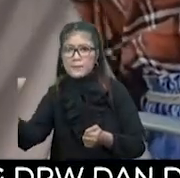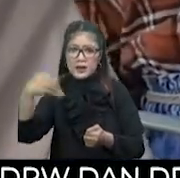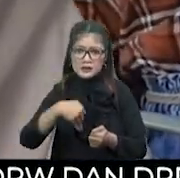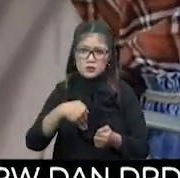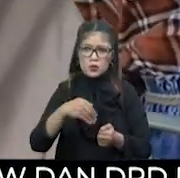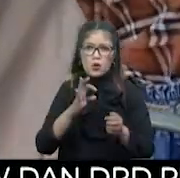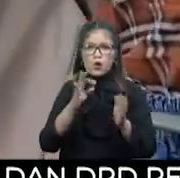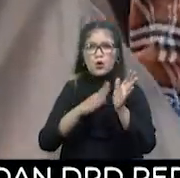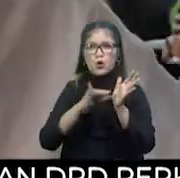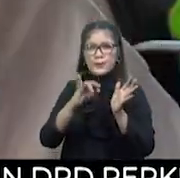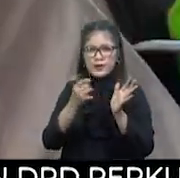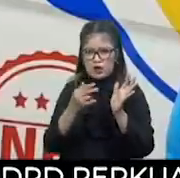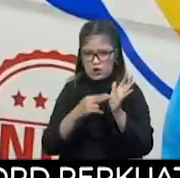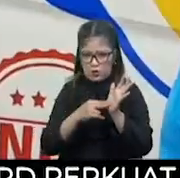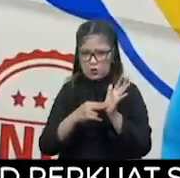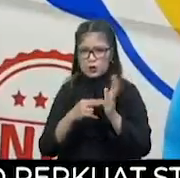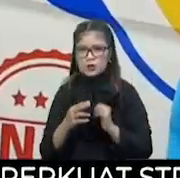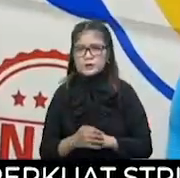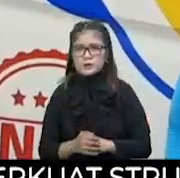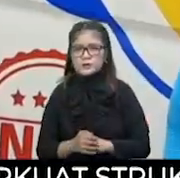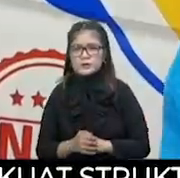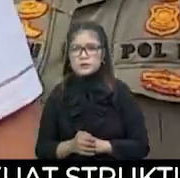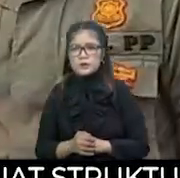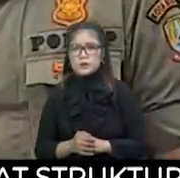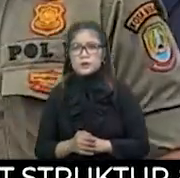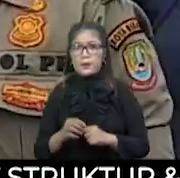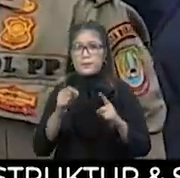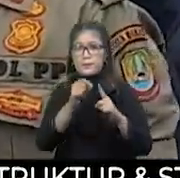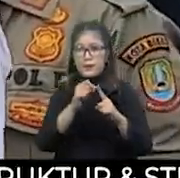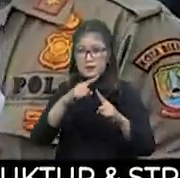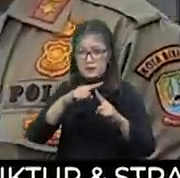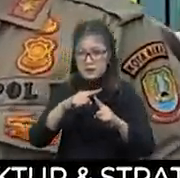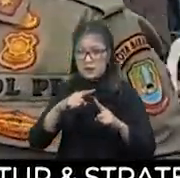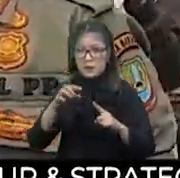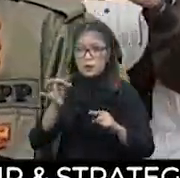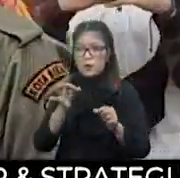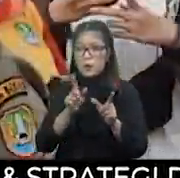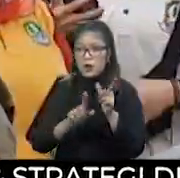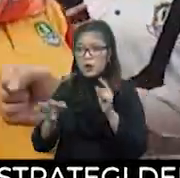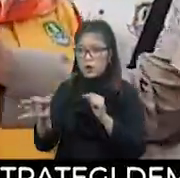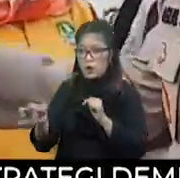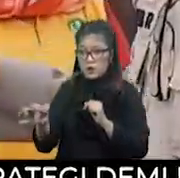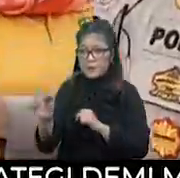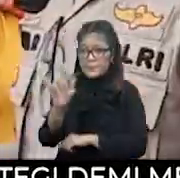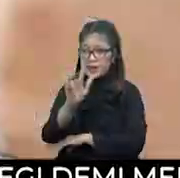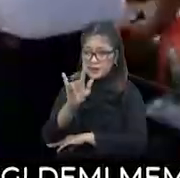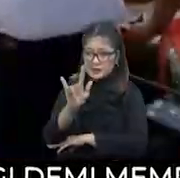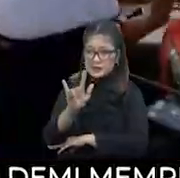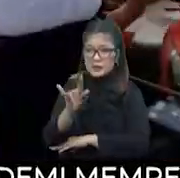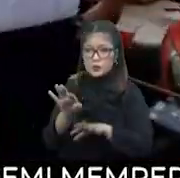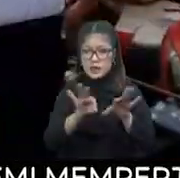Omicron ke Bekasi gitu kan. PLT Wali Kota Bekasi Tri Ardianto Cahyono mengatakan, rapid test acak digelar setelah kasus